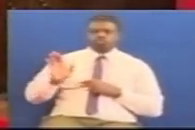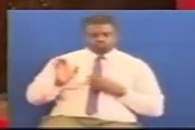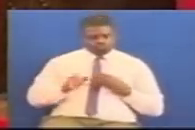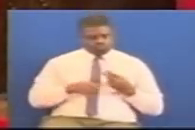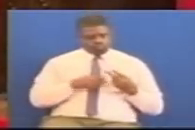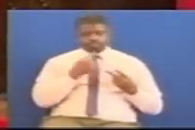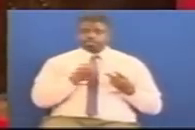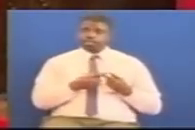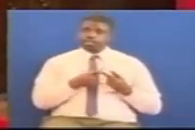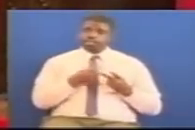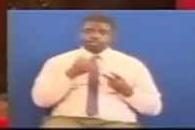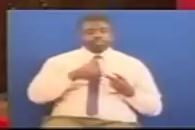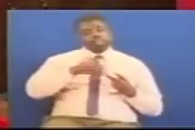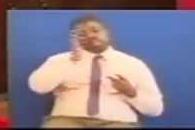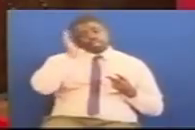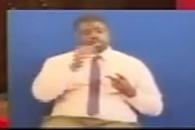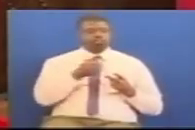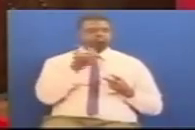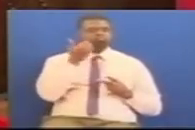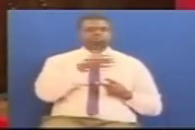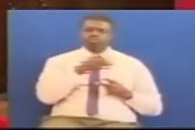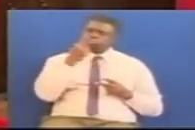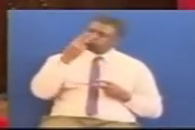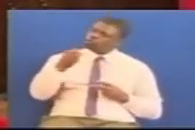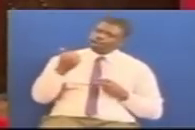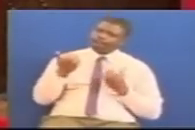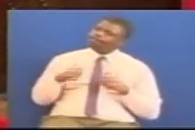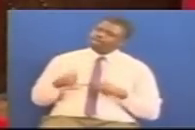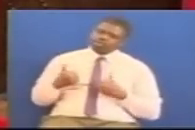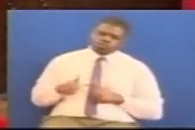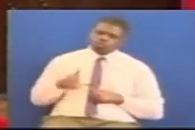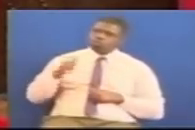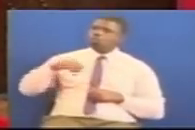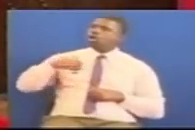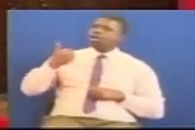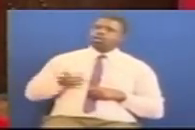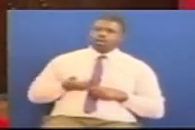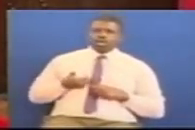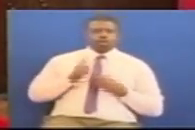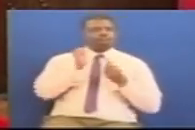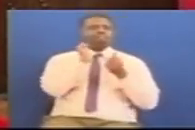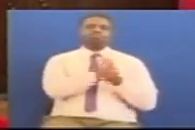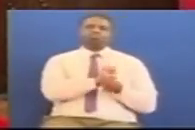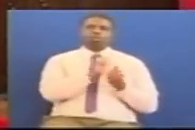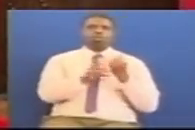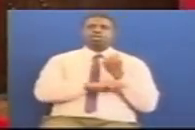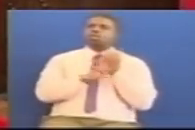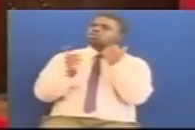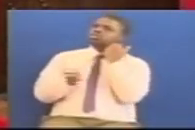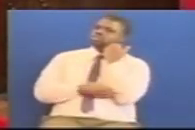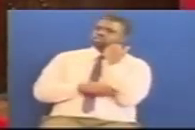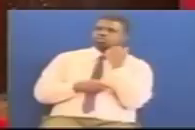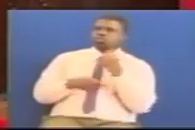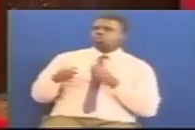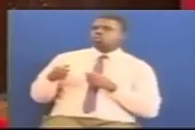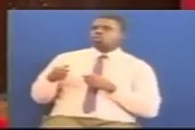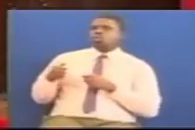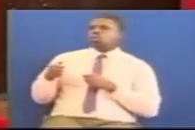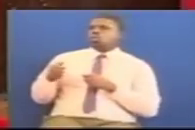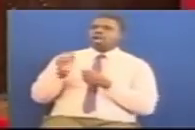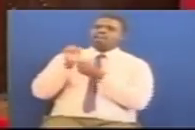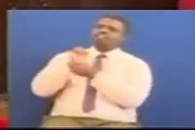pili, je, serikali haioni umuhimu sasa wa wanawake wafungwa ambao ni wajawazito wakatumikia kifungo